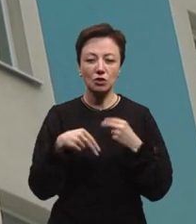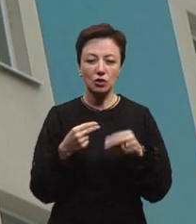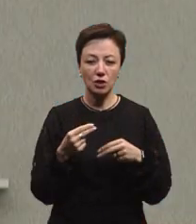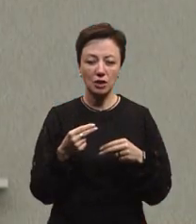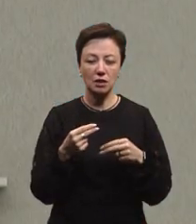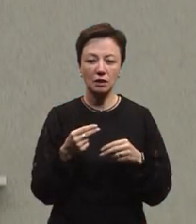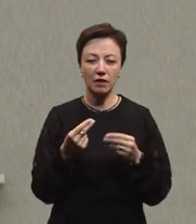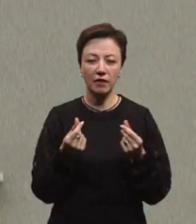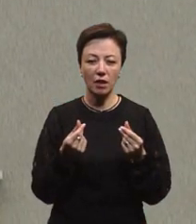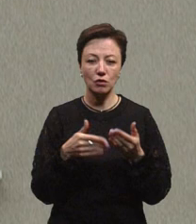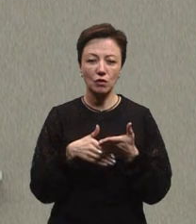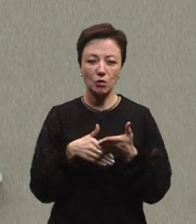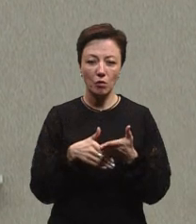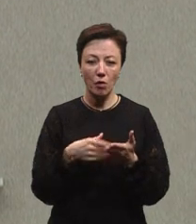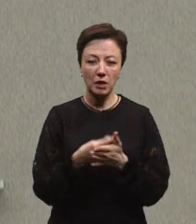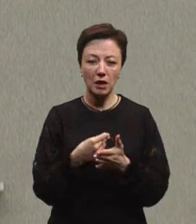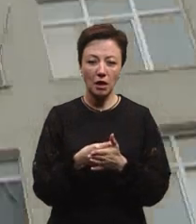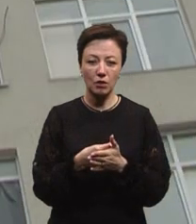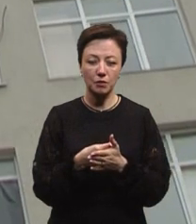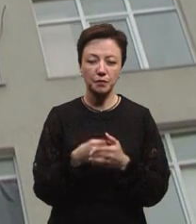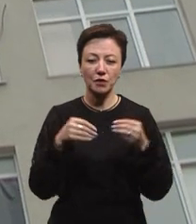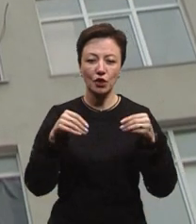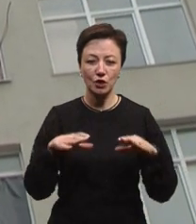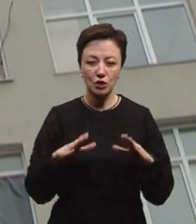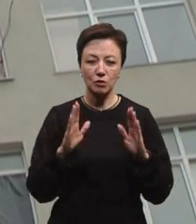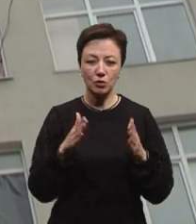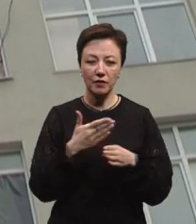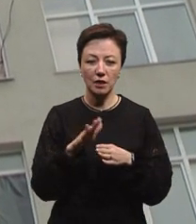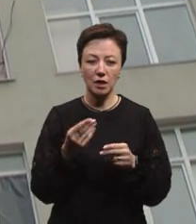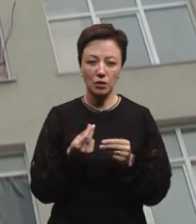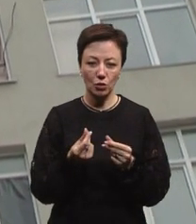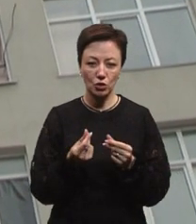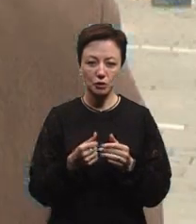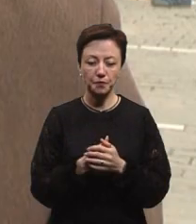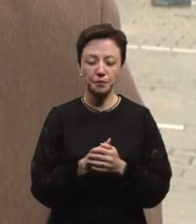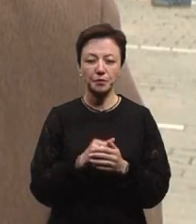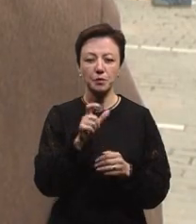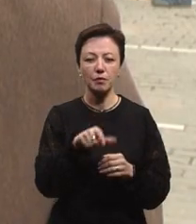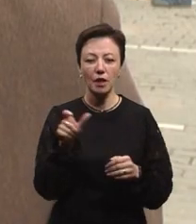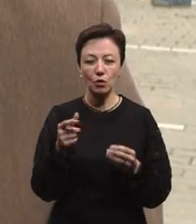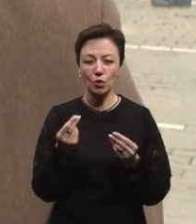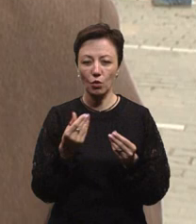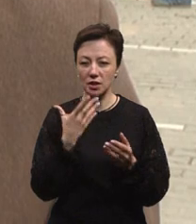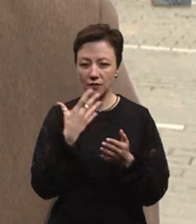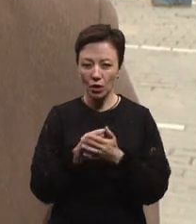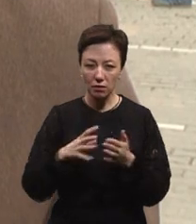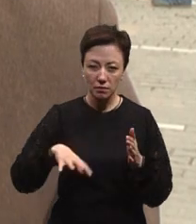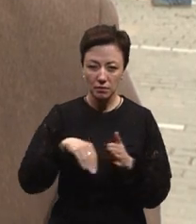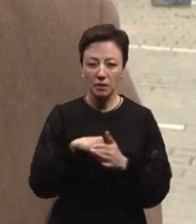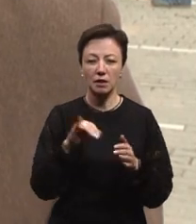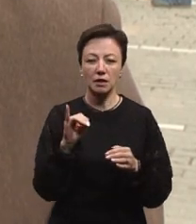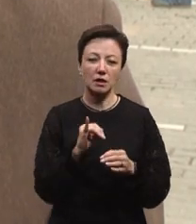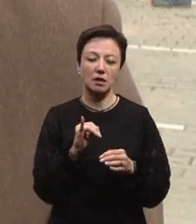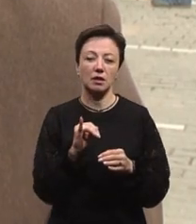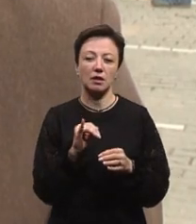фінансову допомогу матеріальну рішенням сесії буде виділяти ці кошти тобто люди заклали свої гроші і